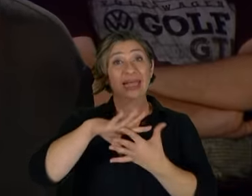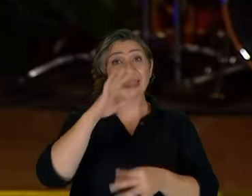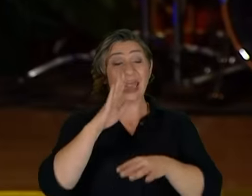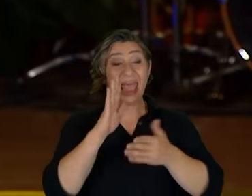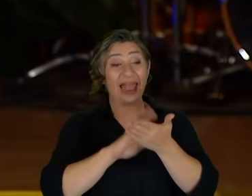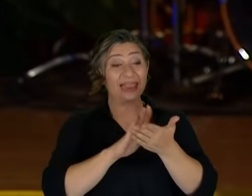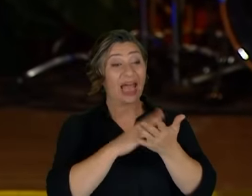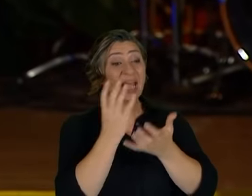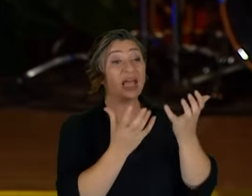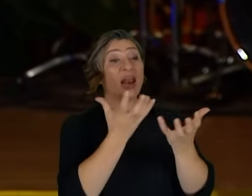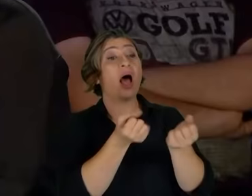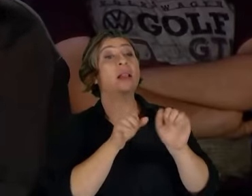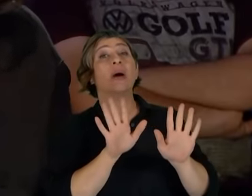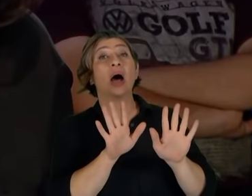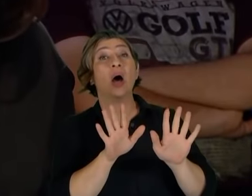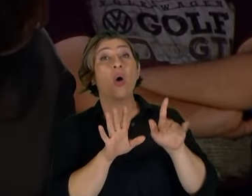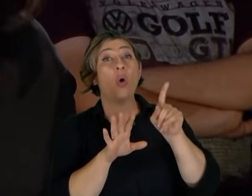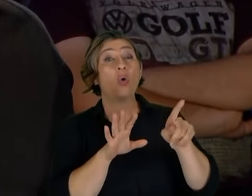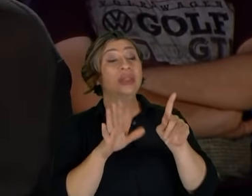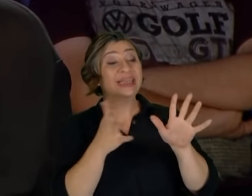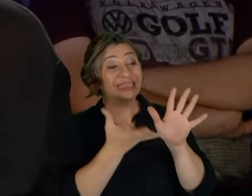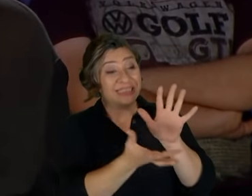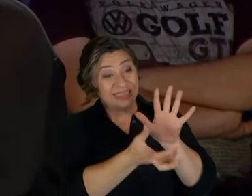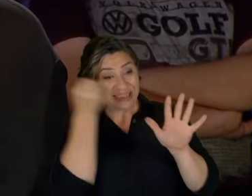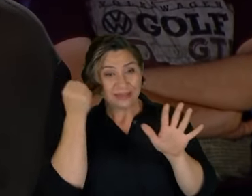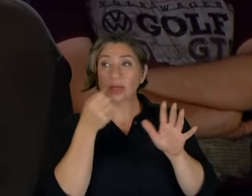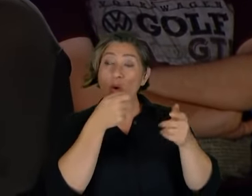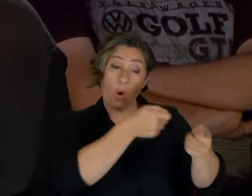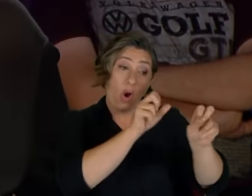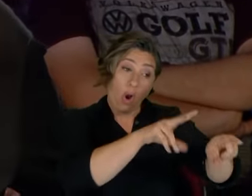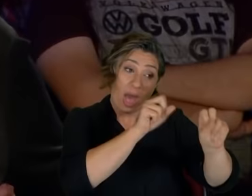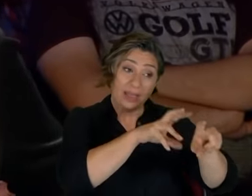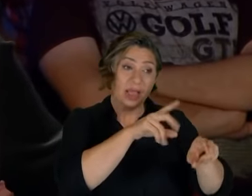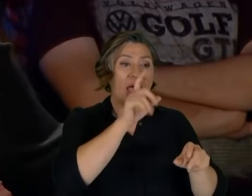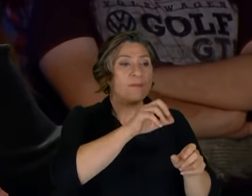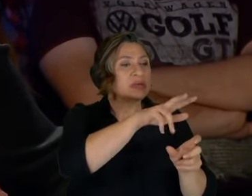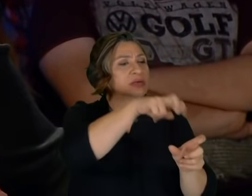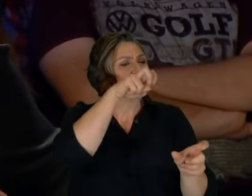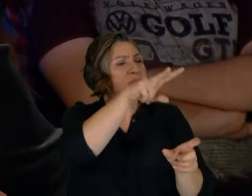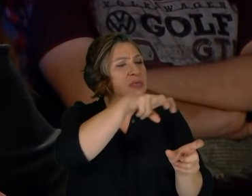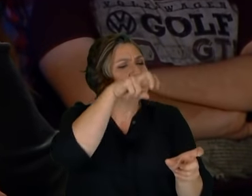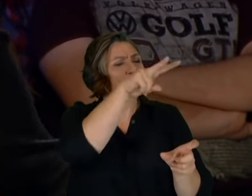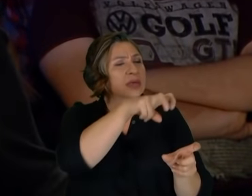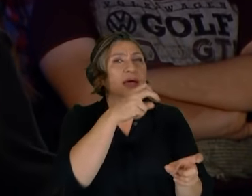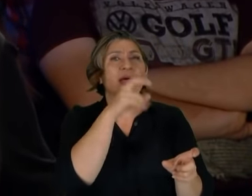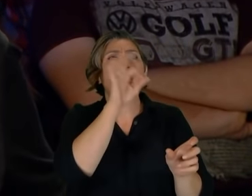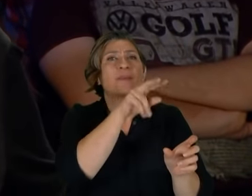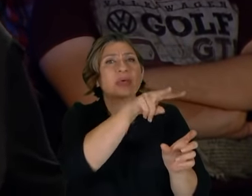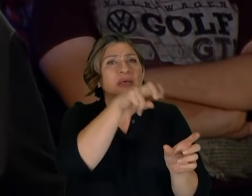elinden kaynağını alma. Onun nasıl çıkartması gerektiğini öğret. Hep sömürge olarak.